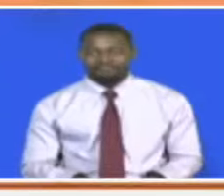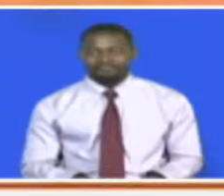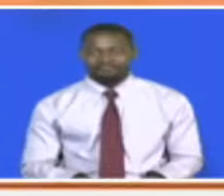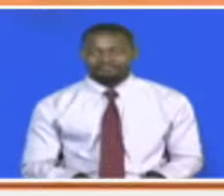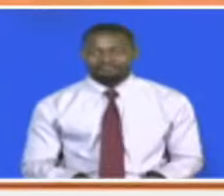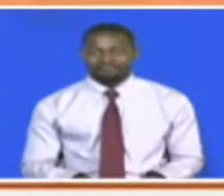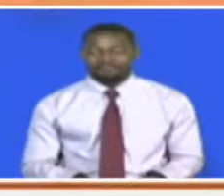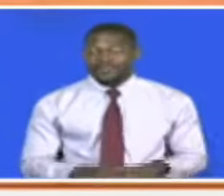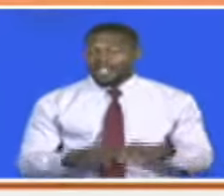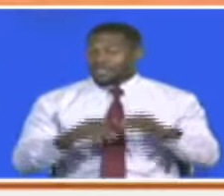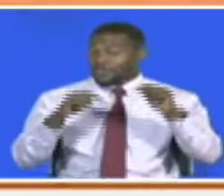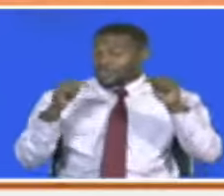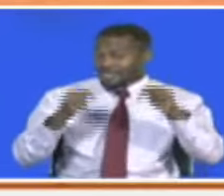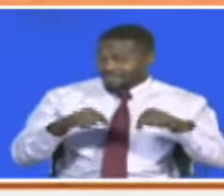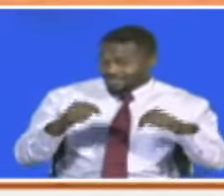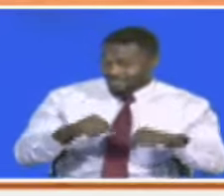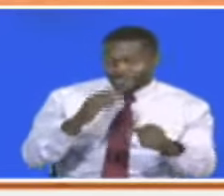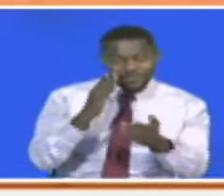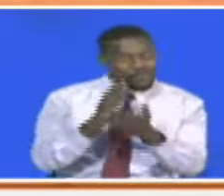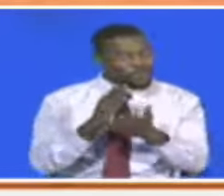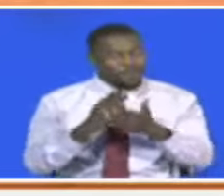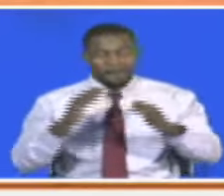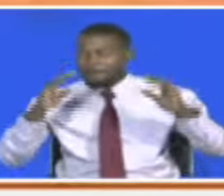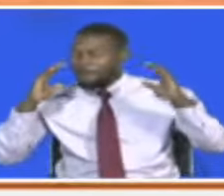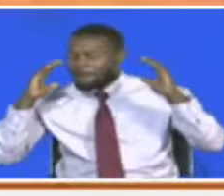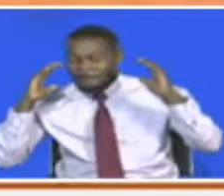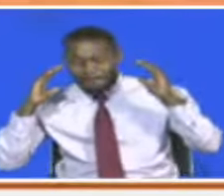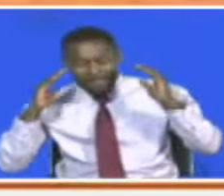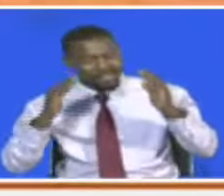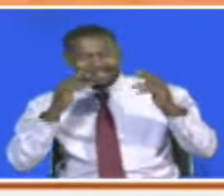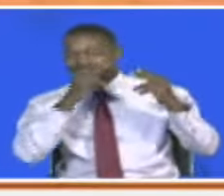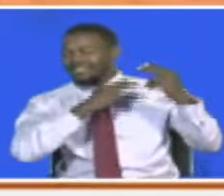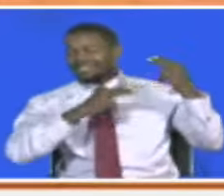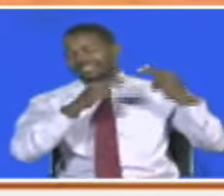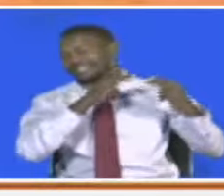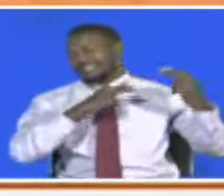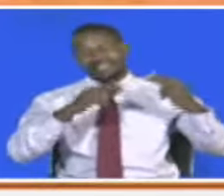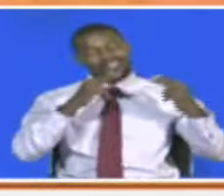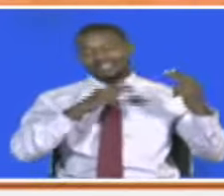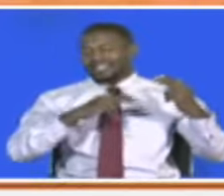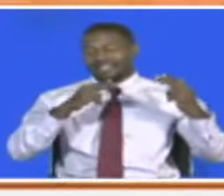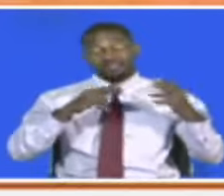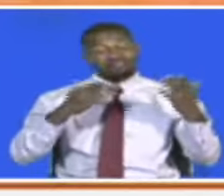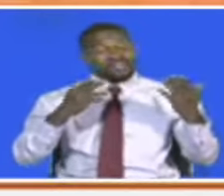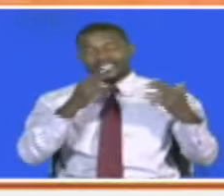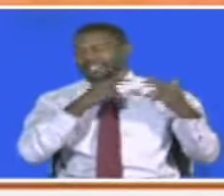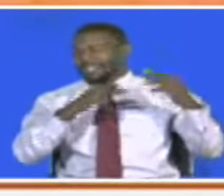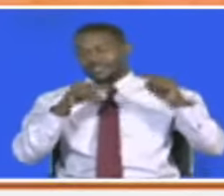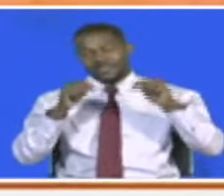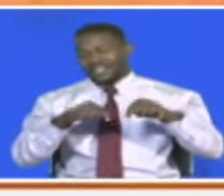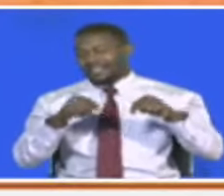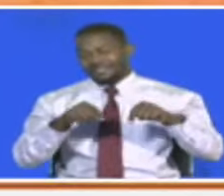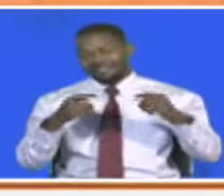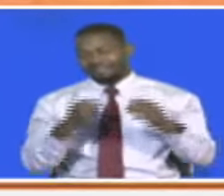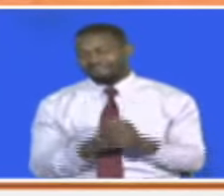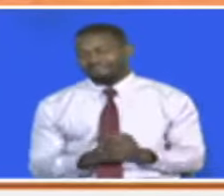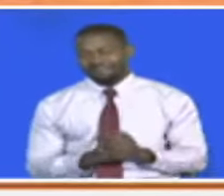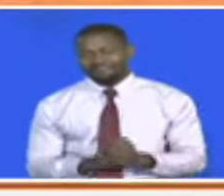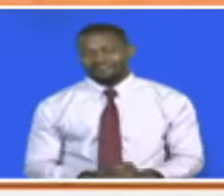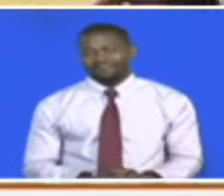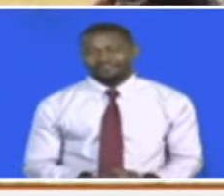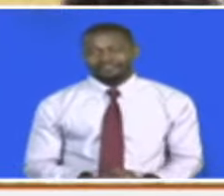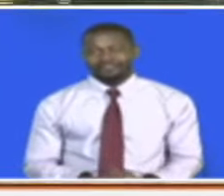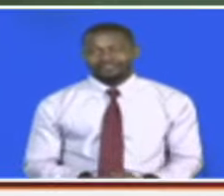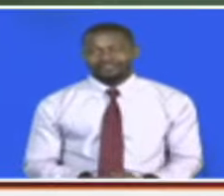Bila shaka hii ni fursa watakayozidi wakisimulia kwa miaka ijayo. Tobias Chanji, KTN, kaunti ya